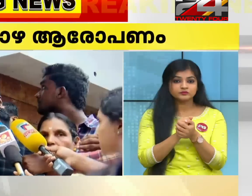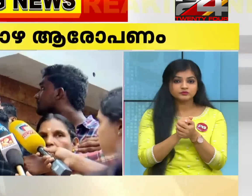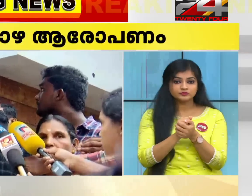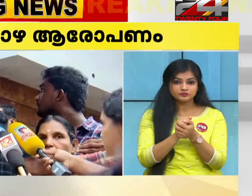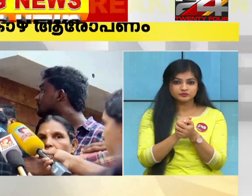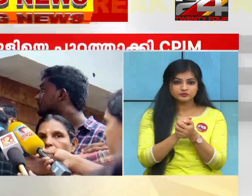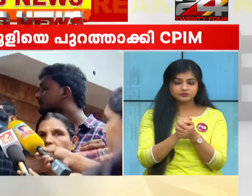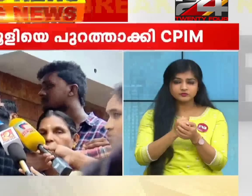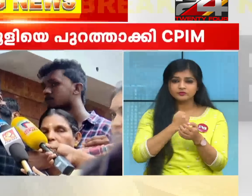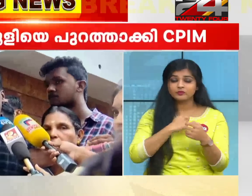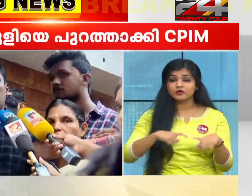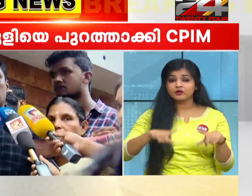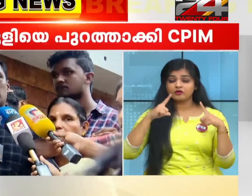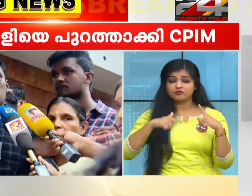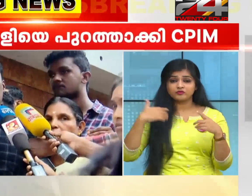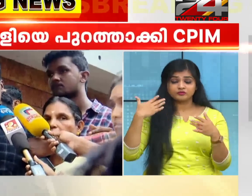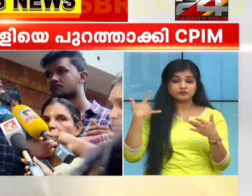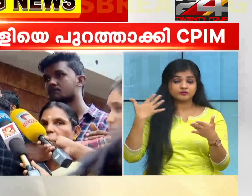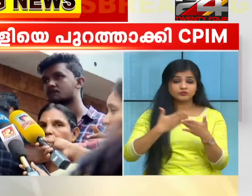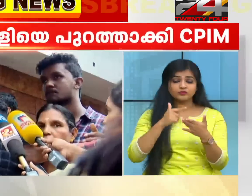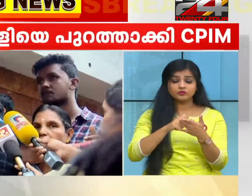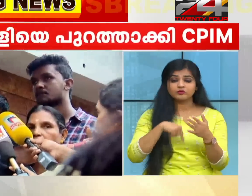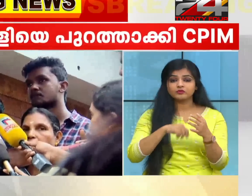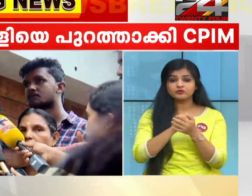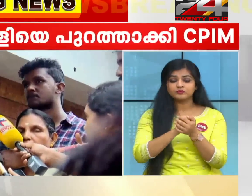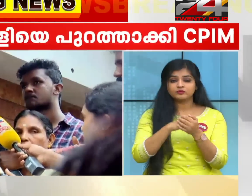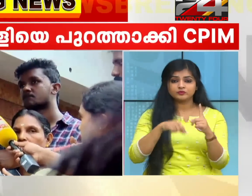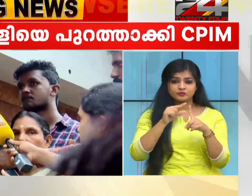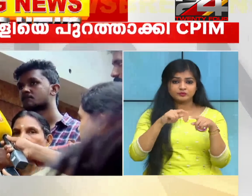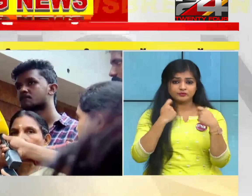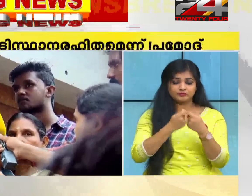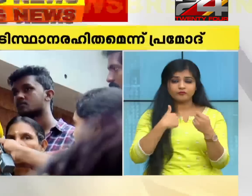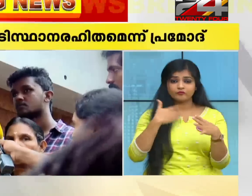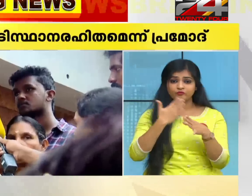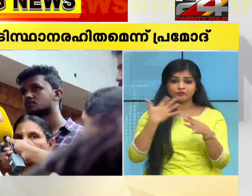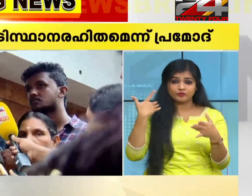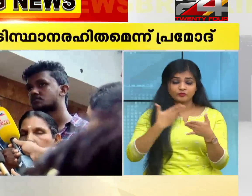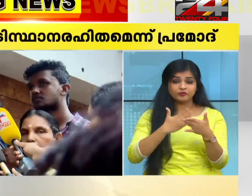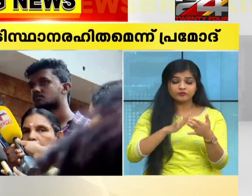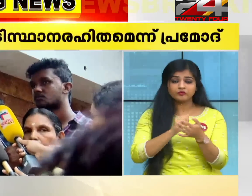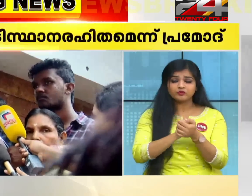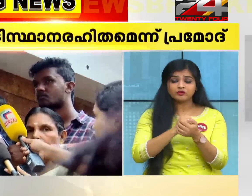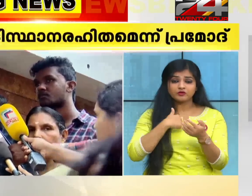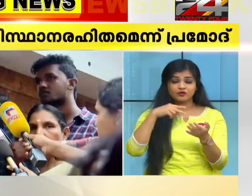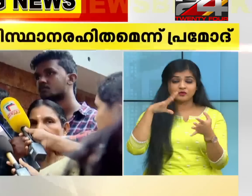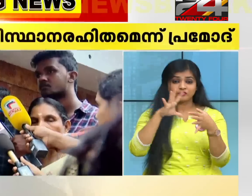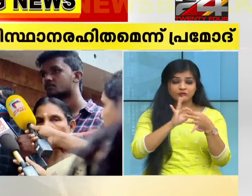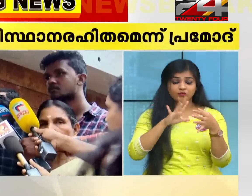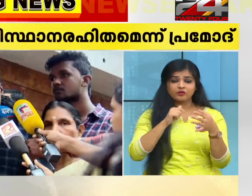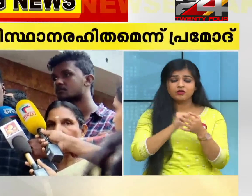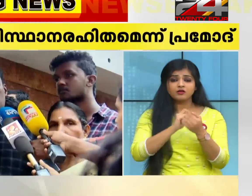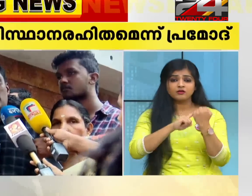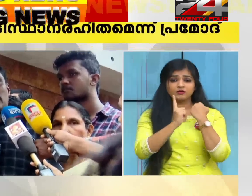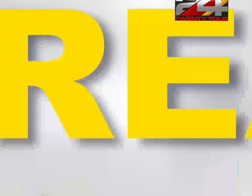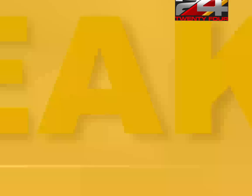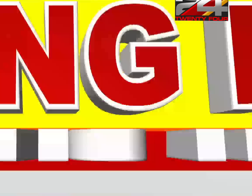എൻ്റെ ജീവിതത്തിൻ്റെ ഇത്രയും ഭാഗമായിട്ട് നിന്നുകൊണ്ടിരിക്കുന്നു. ആ ഭാഗമായി നിന്നുകൊണ്ടിരിക്കുന്ന കാര്യത്തിനകത്ത് എൻ്റെ അവസാനത്തെ ഒരു കാര്യം